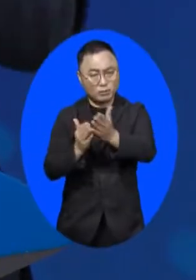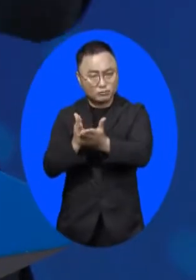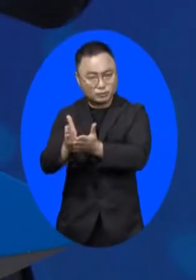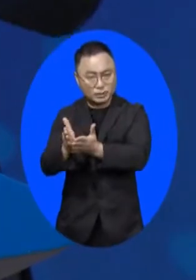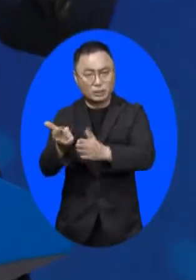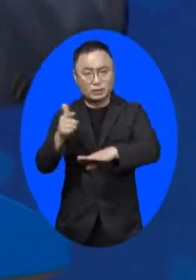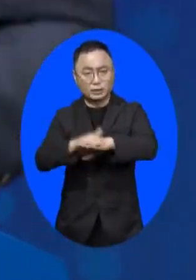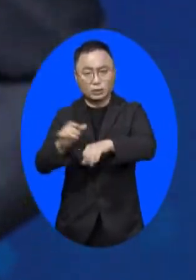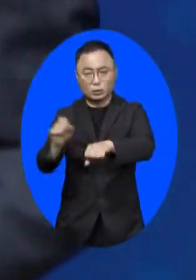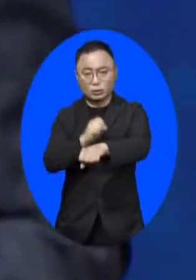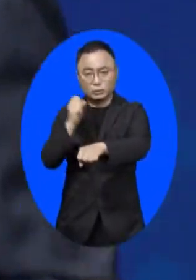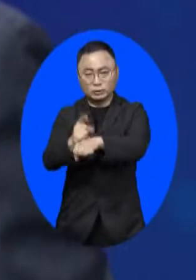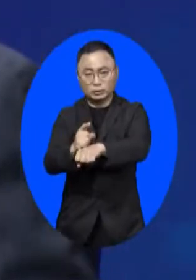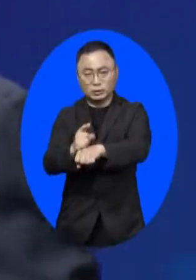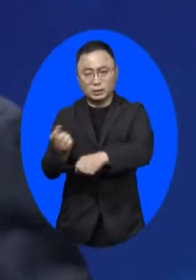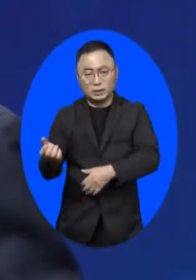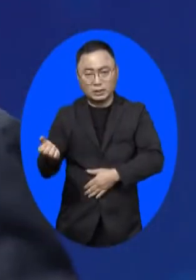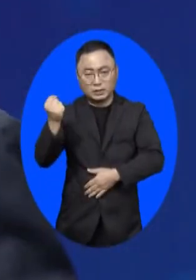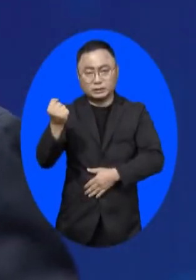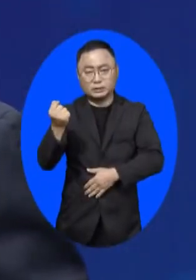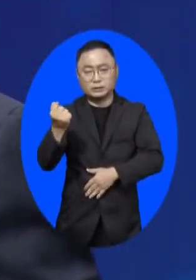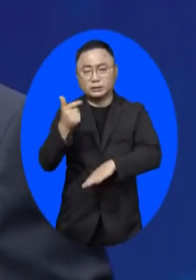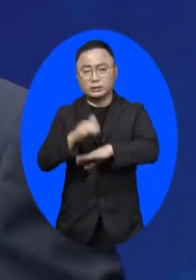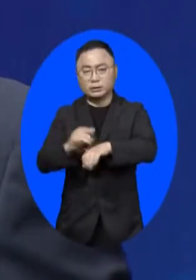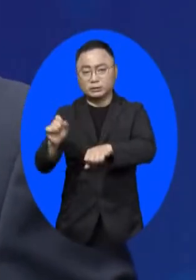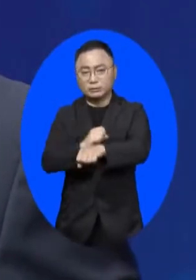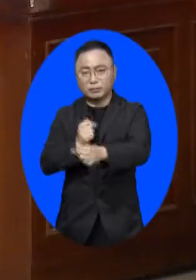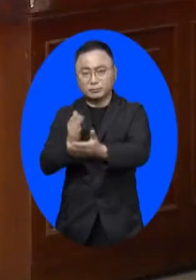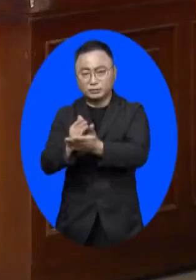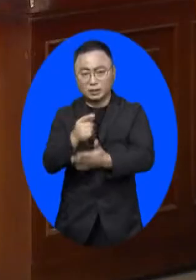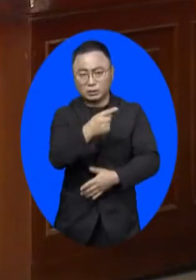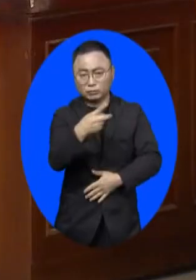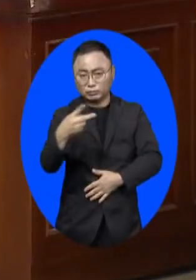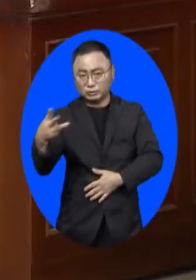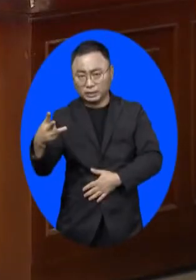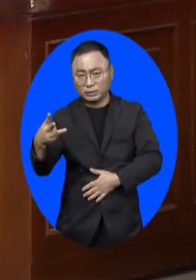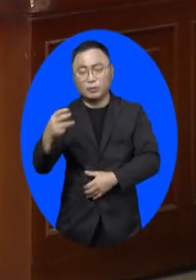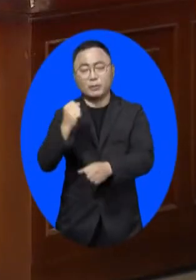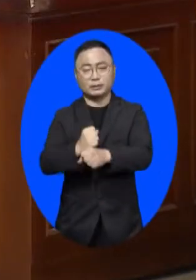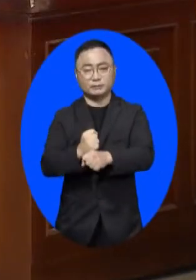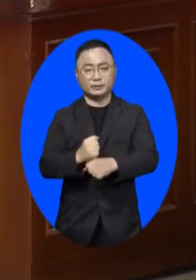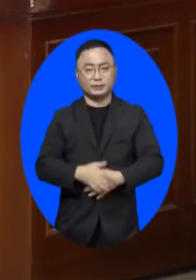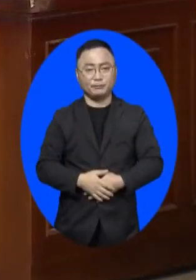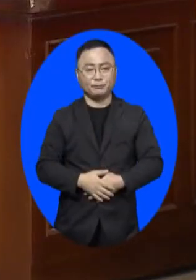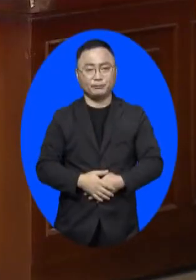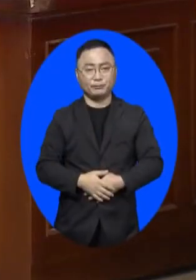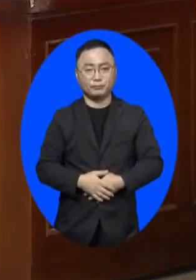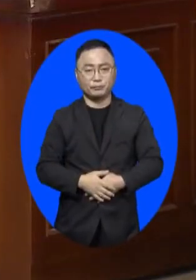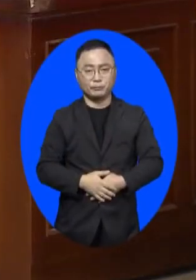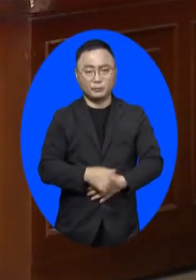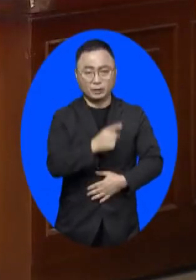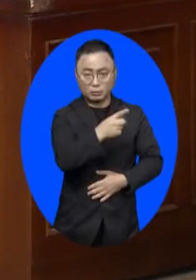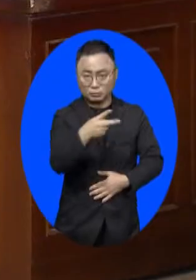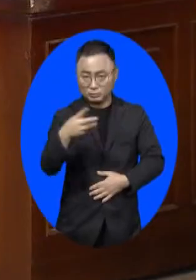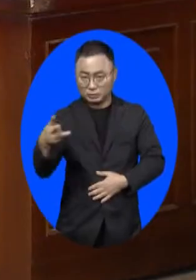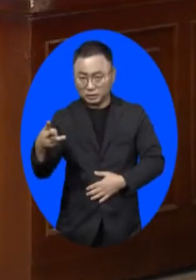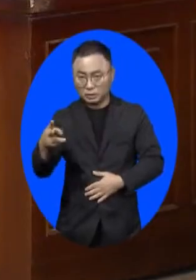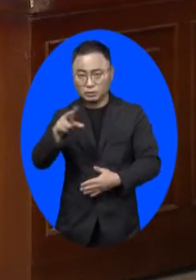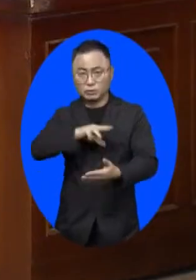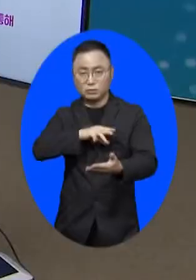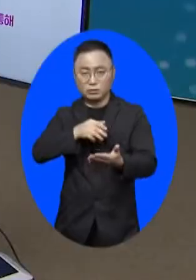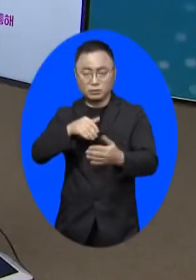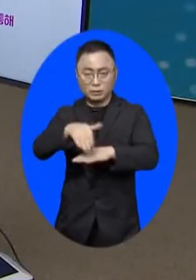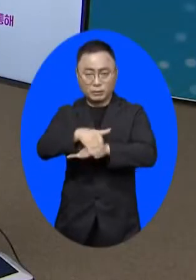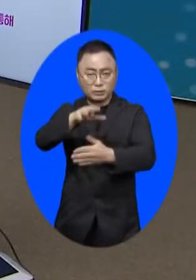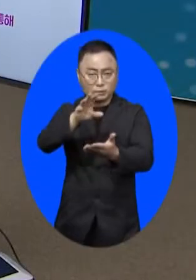분야, 대전만의 독특한 광점을 지닌 대전 특화 분야의 3대 핵심 전략으로 구성됐습니다. 또한